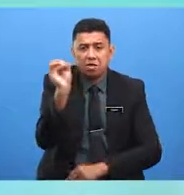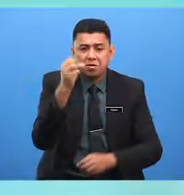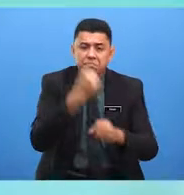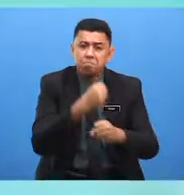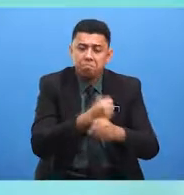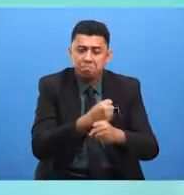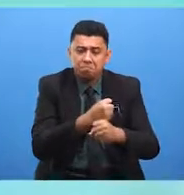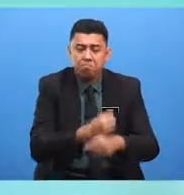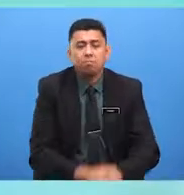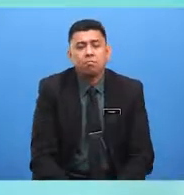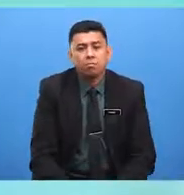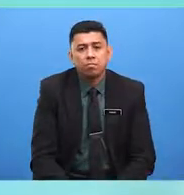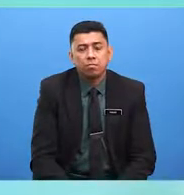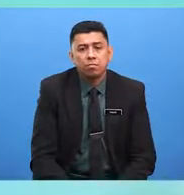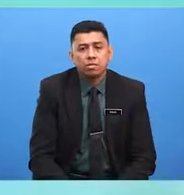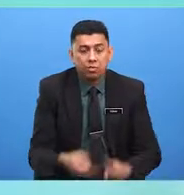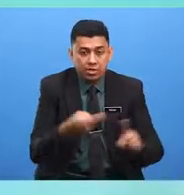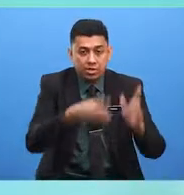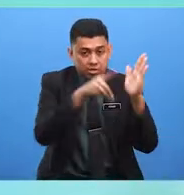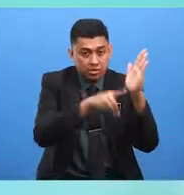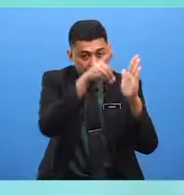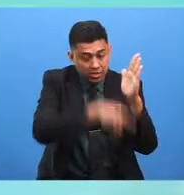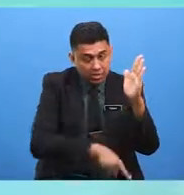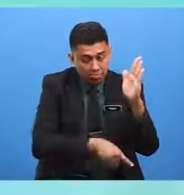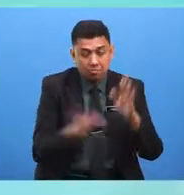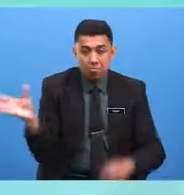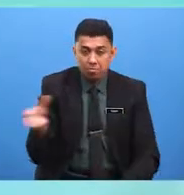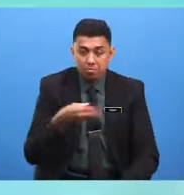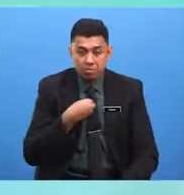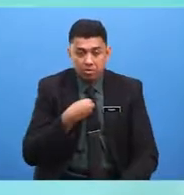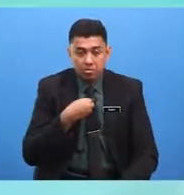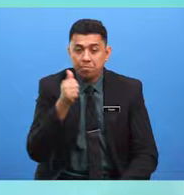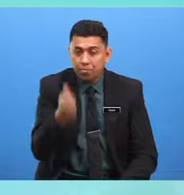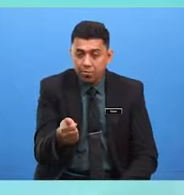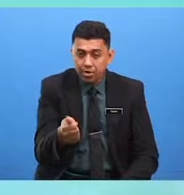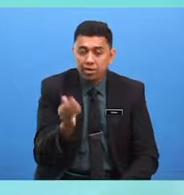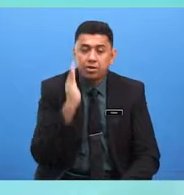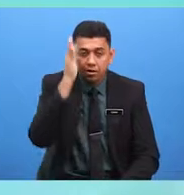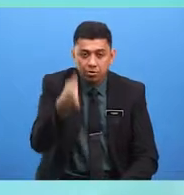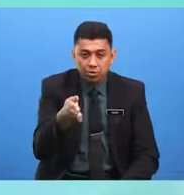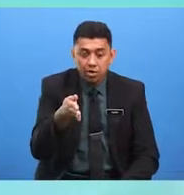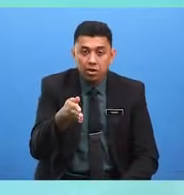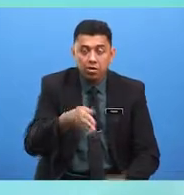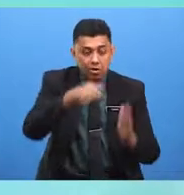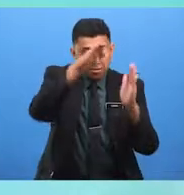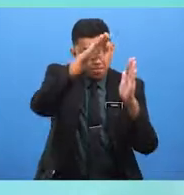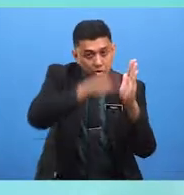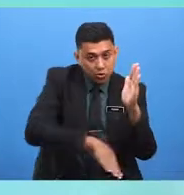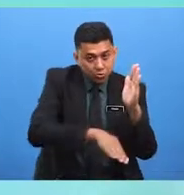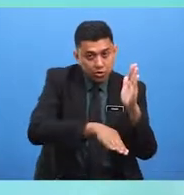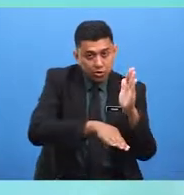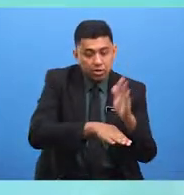pesan seterusnya dari dasar keuangan mengunjungi ini ialah iye akan membawa kepada penurunan pendapatan